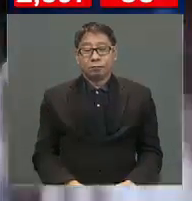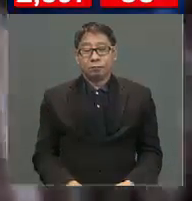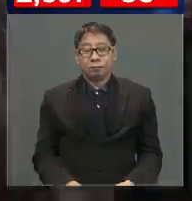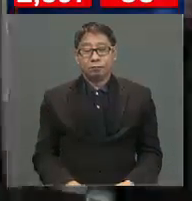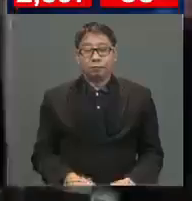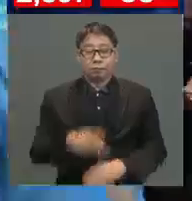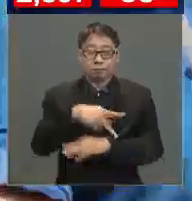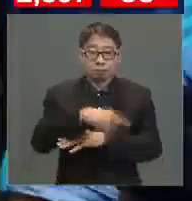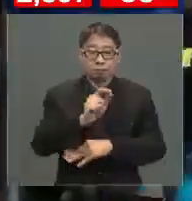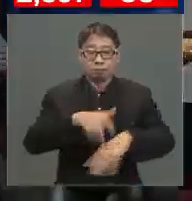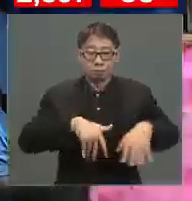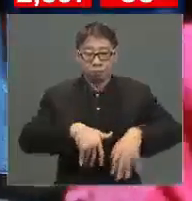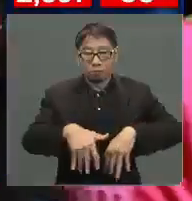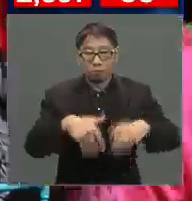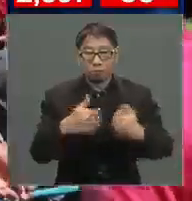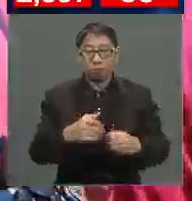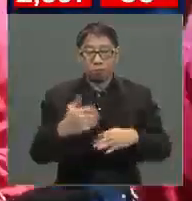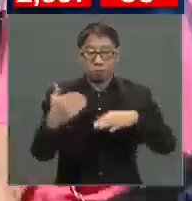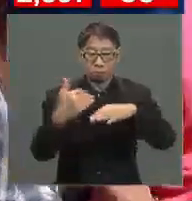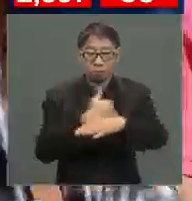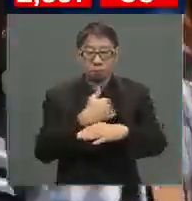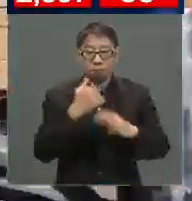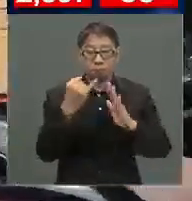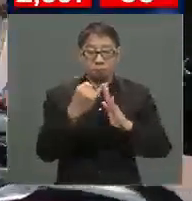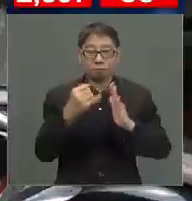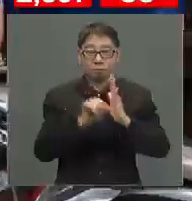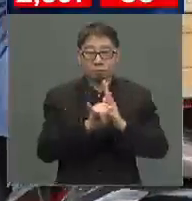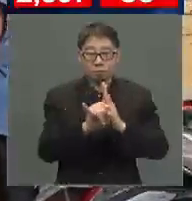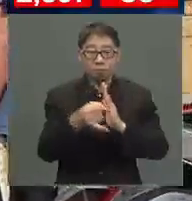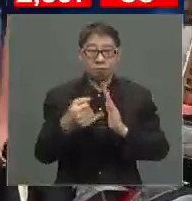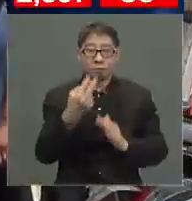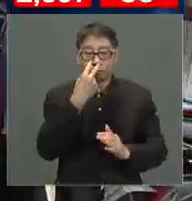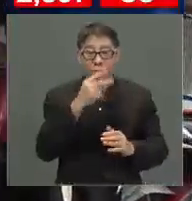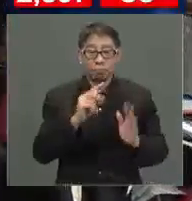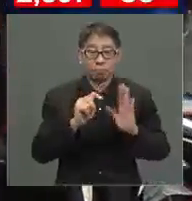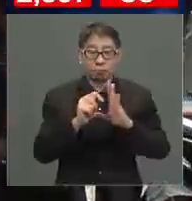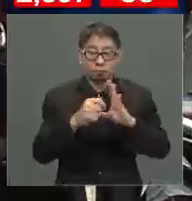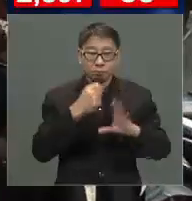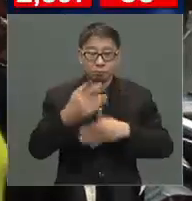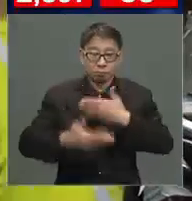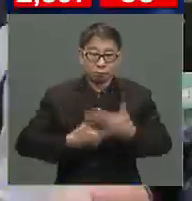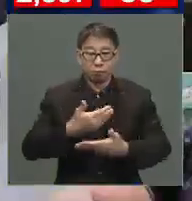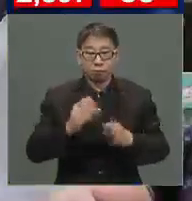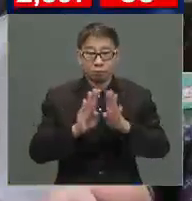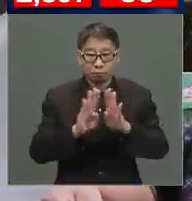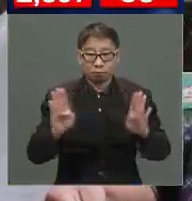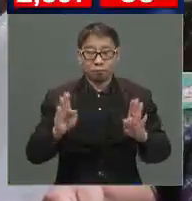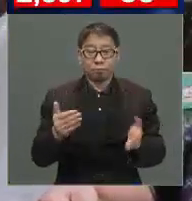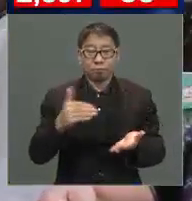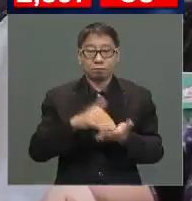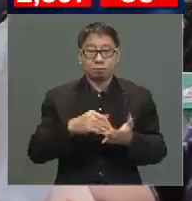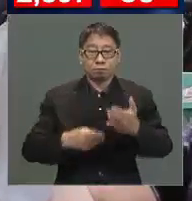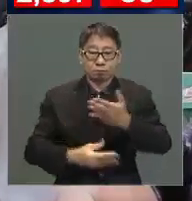ทางด้านประธานชุมชนตลาดพลอยถนนศรีจันทร์บ้านยวนก็มองว่าเมื่อตลาดพลอยได้กลับมาเปิดอีกครั้งก็ถือเป็นโอกาส